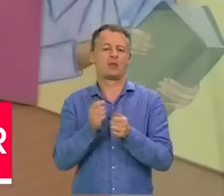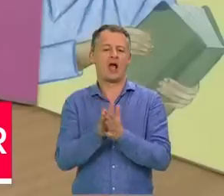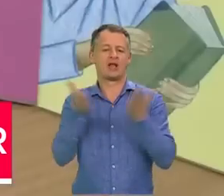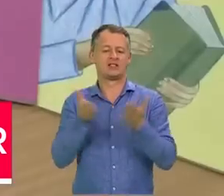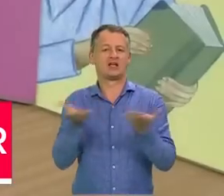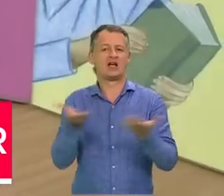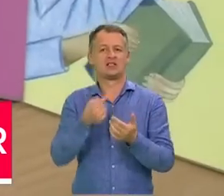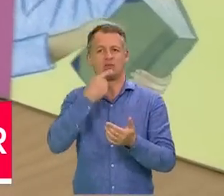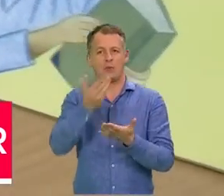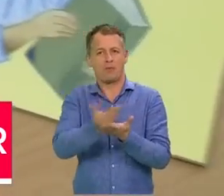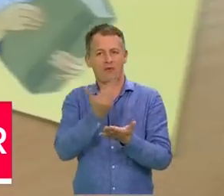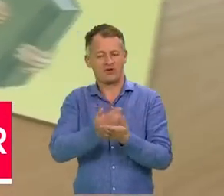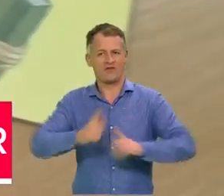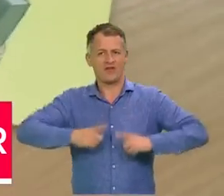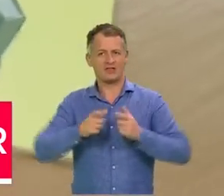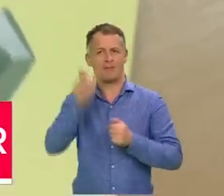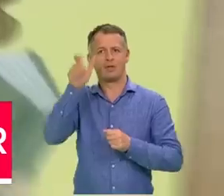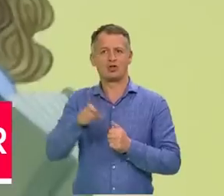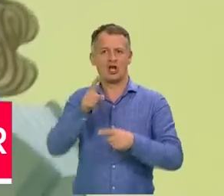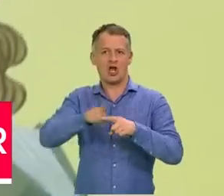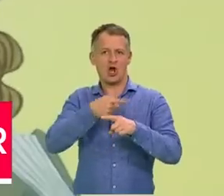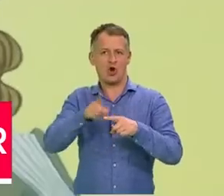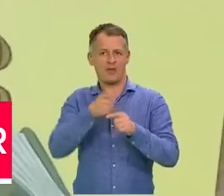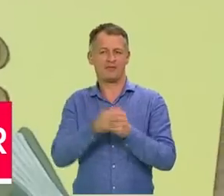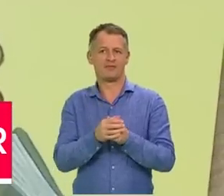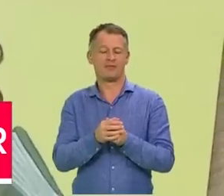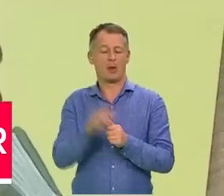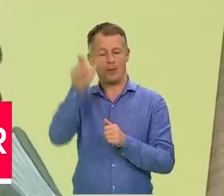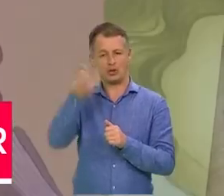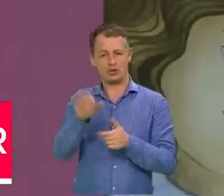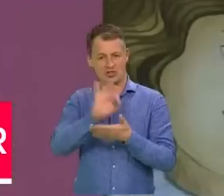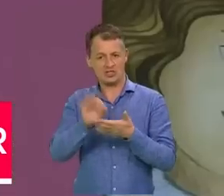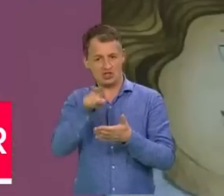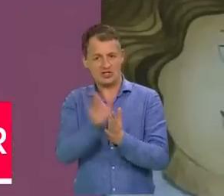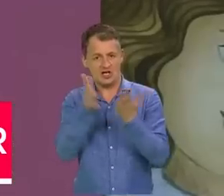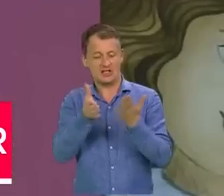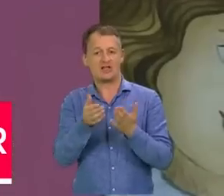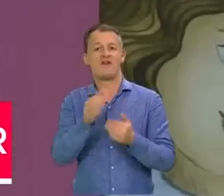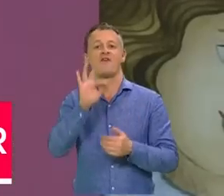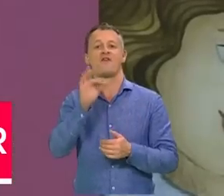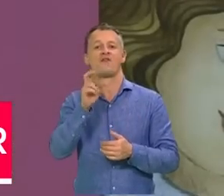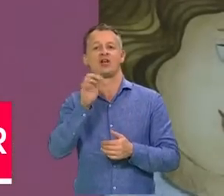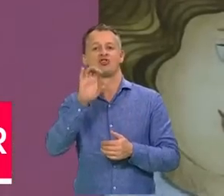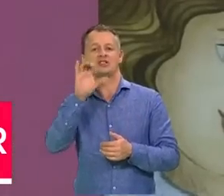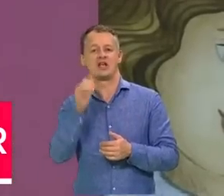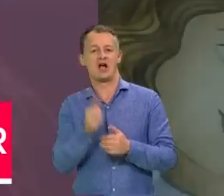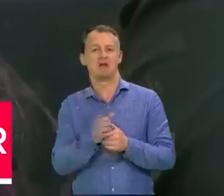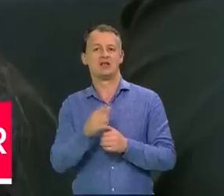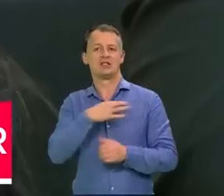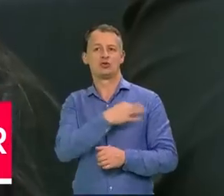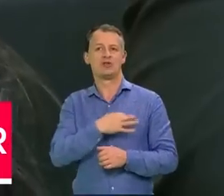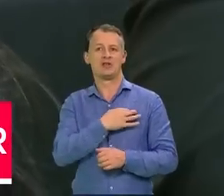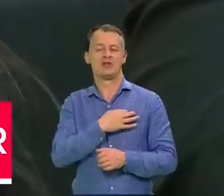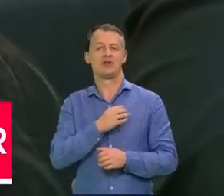de viață ale unor personalități rome. Autoarea unei astfel de cărți este Francesca. E studentă la Facultatea de